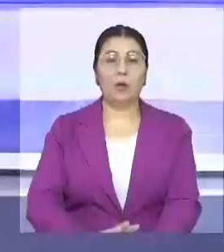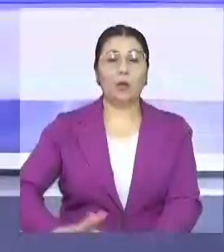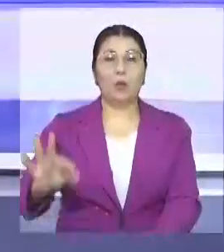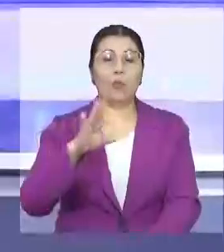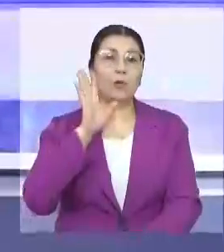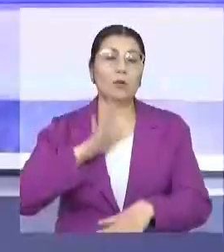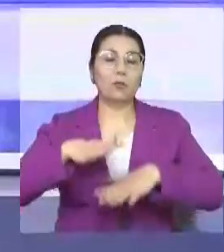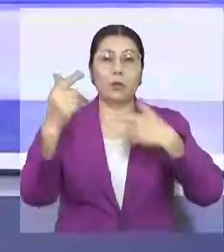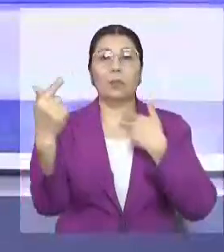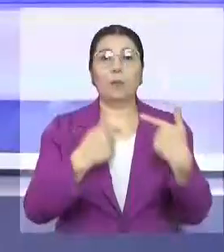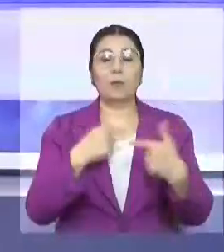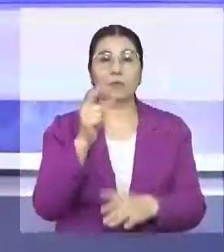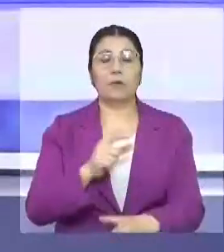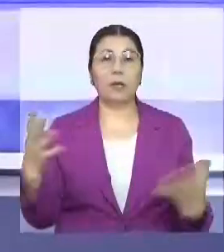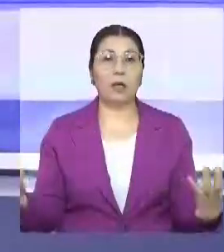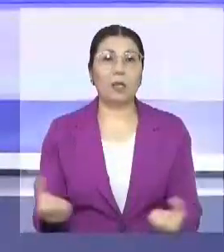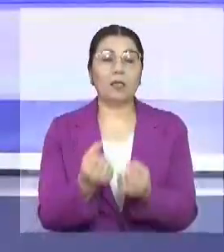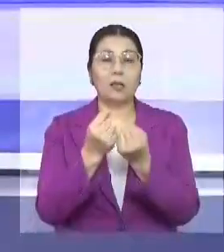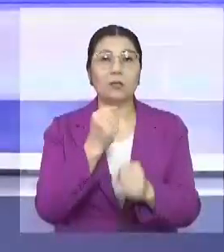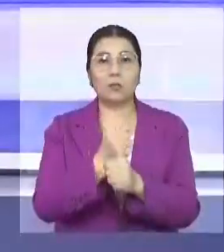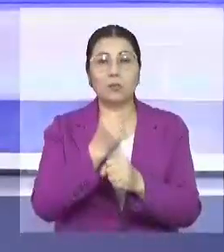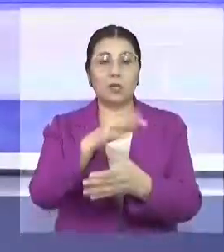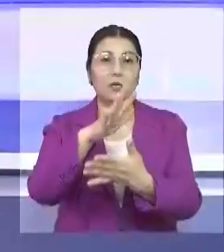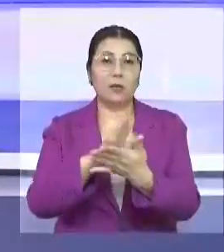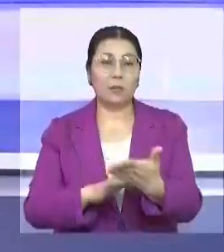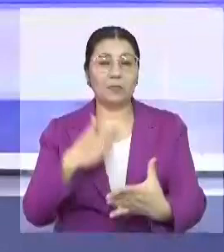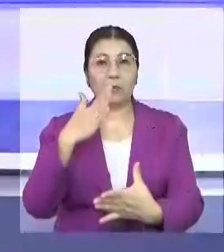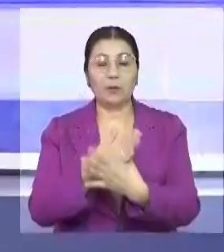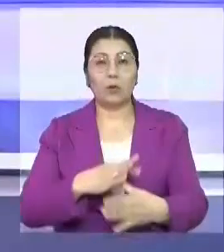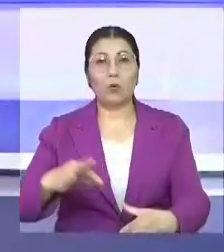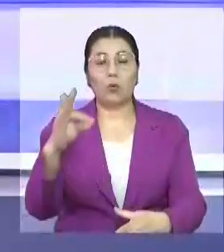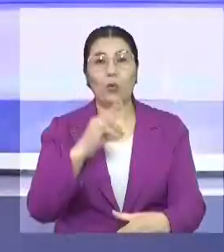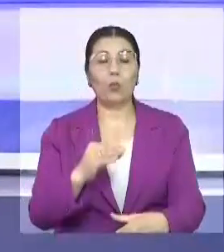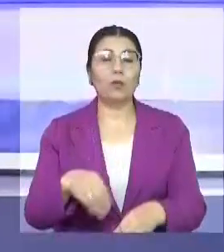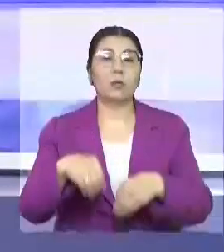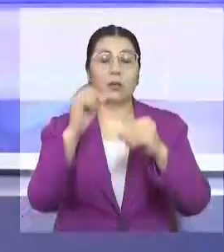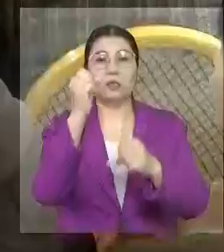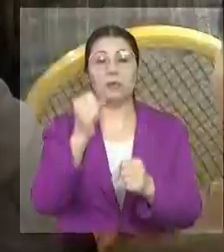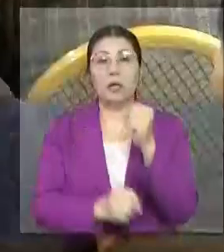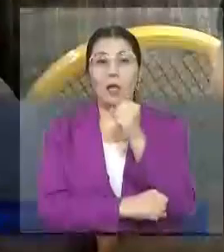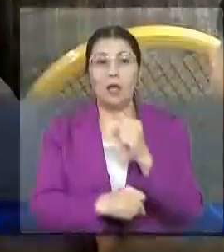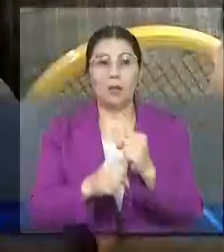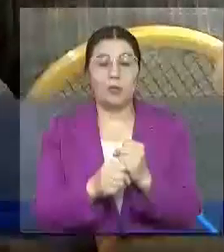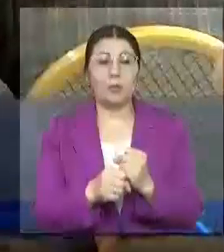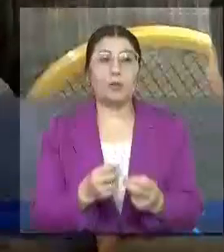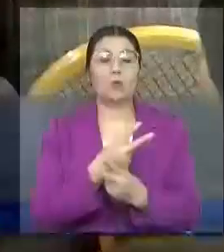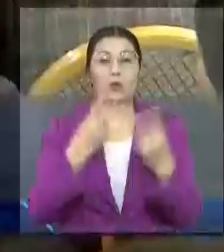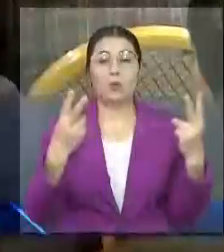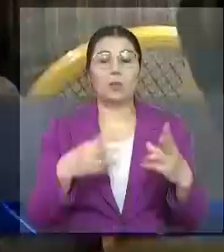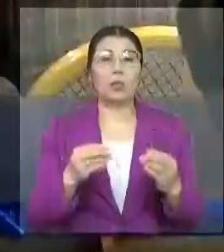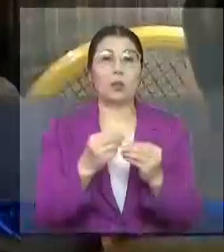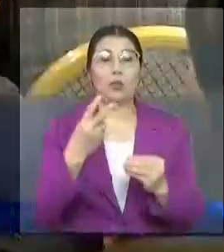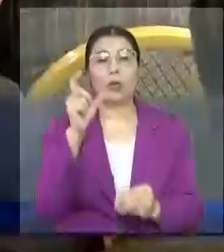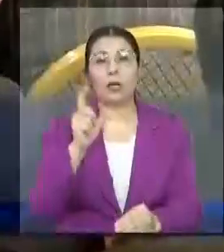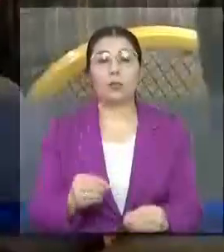Өңірде тасқыннан зардап шеккен тұрғындарды қолдау шаралары жалғасып жатыр. Кезекті көмек облыстық кәсіподақтар ұйымының қызметкерлеріне көрсетілді. Үйі суға кеткен 12 адамға